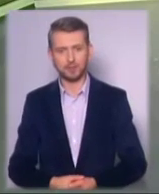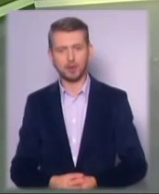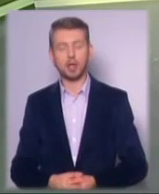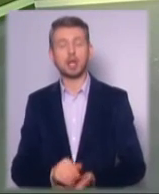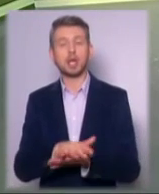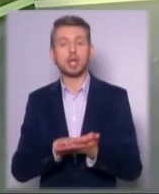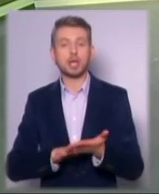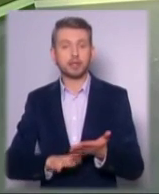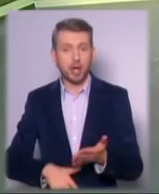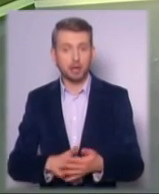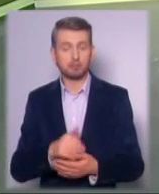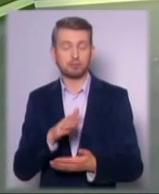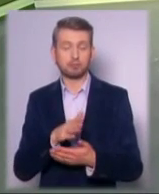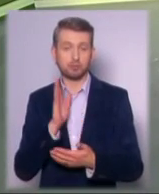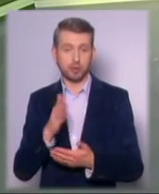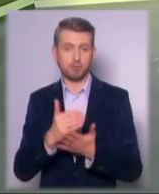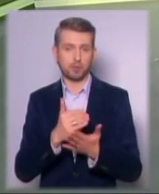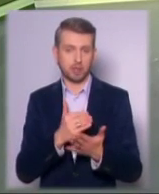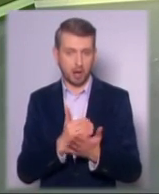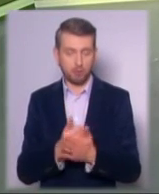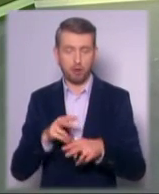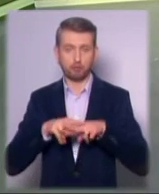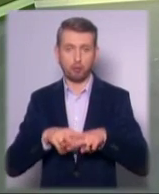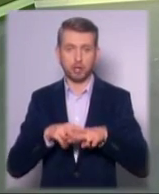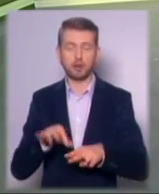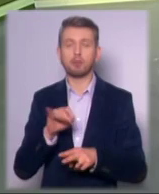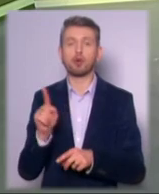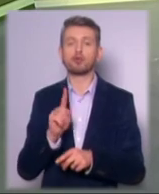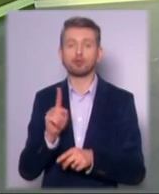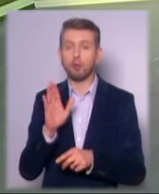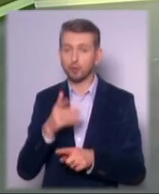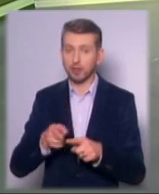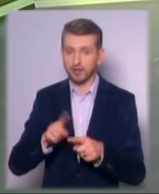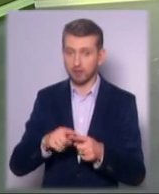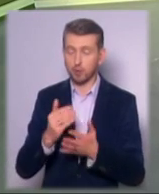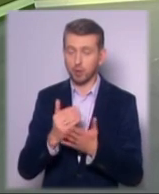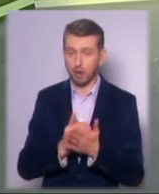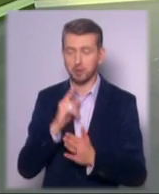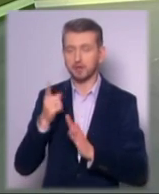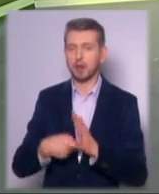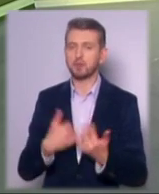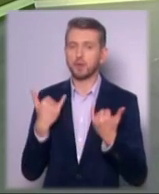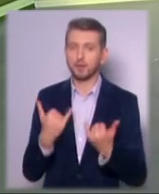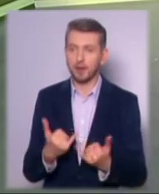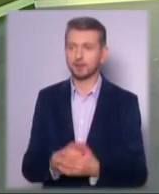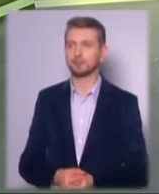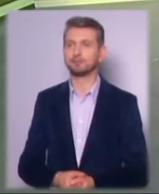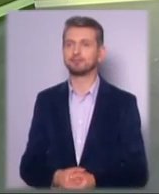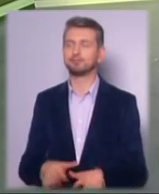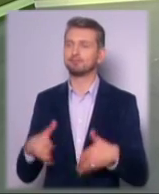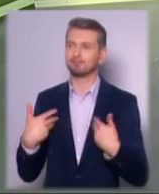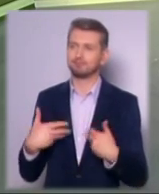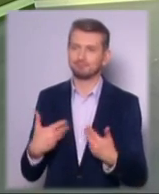Ефір каналу Європейської столиці продовжить мій колега Сергій Дойко. Про що піде мова у програмі «Столиця», дізнаємося вже за мить. Сергію, як завжди,